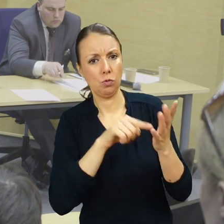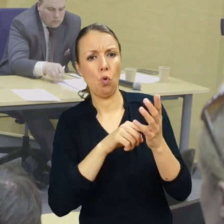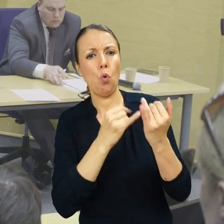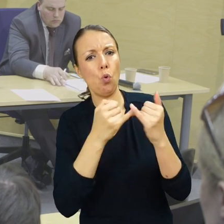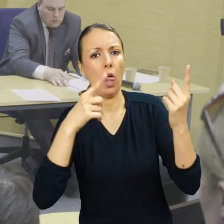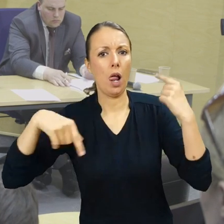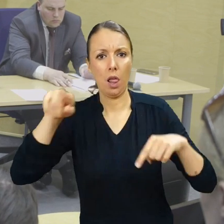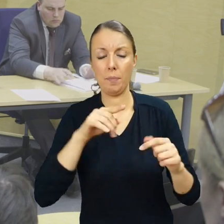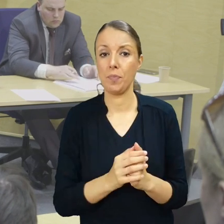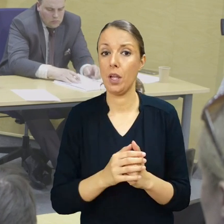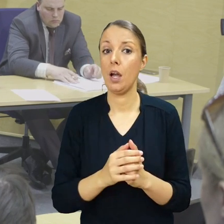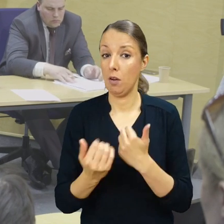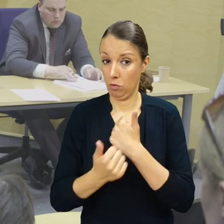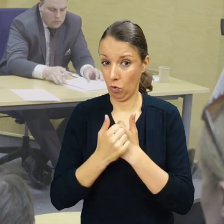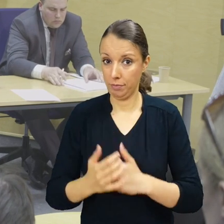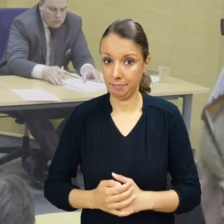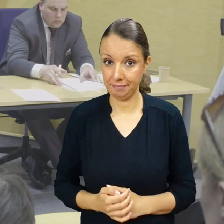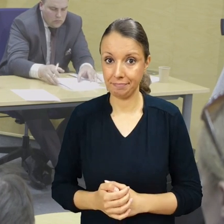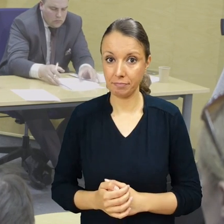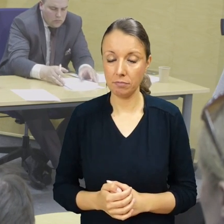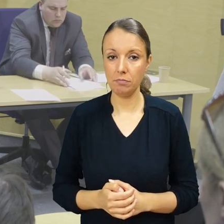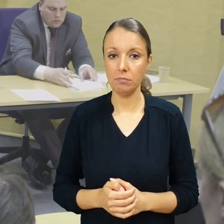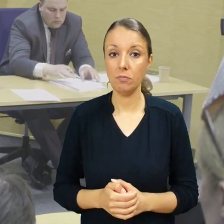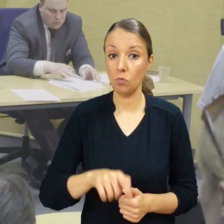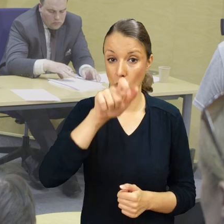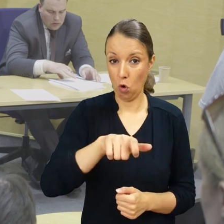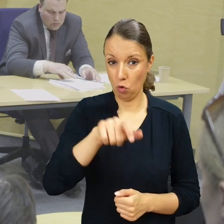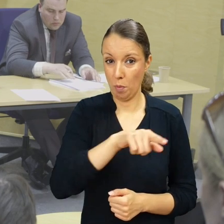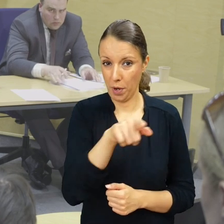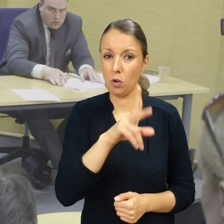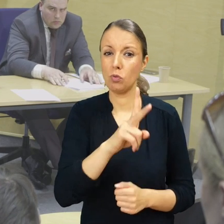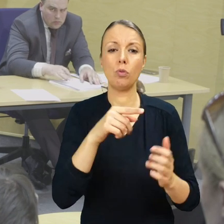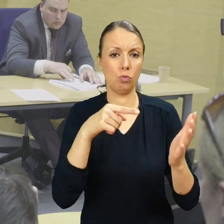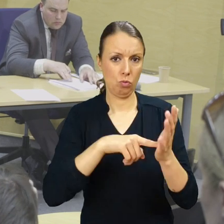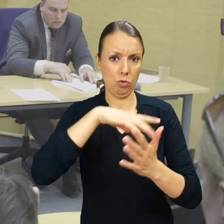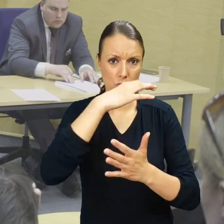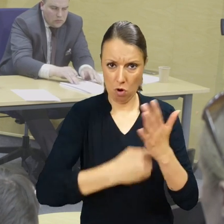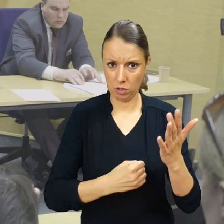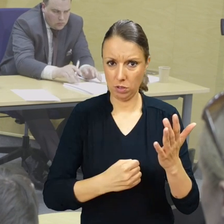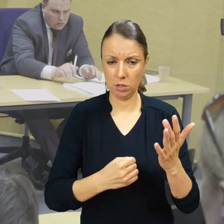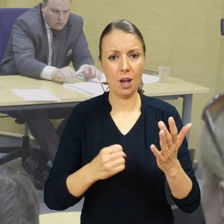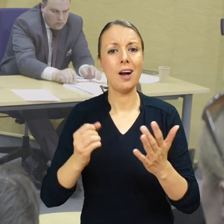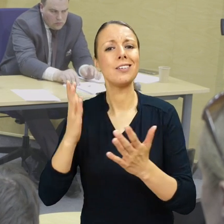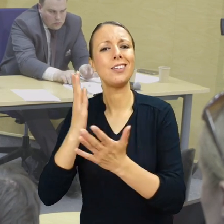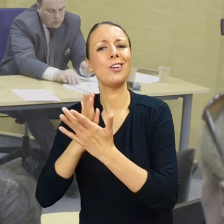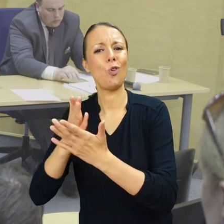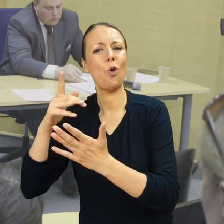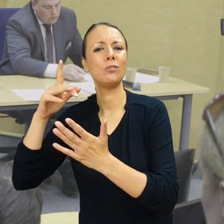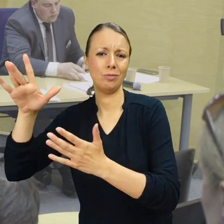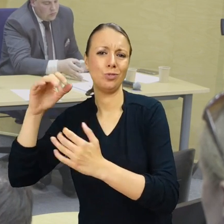zwolennicy takich poglądów, i to nie mówię, że na poziomie sali sądowej, bardzo często